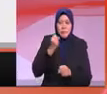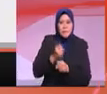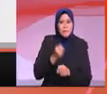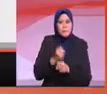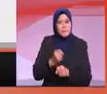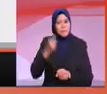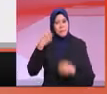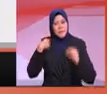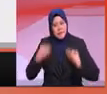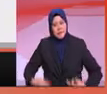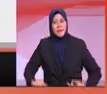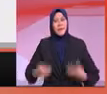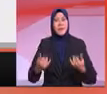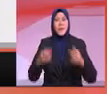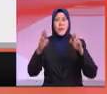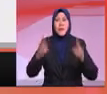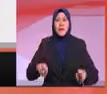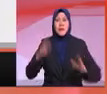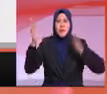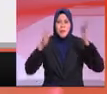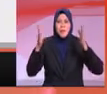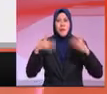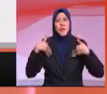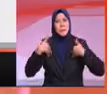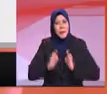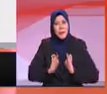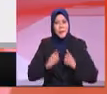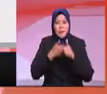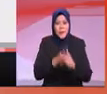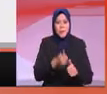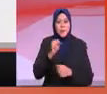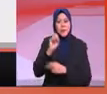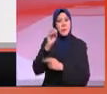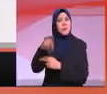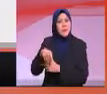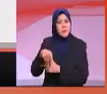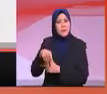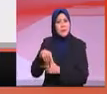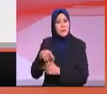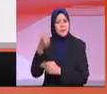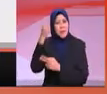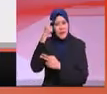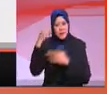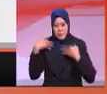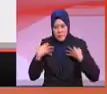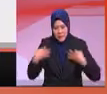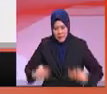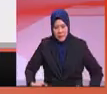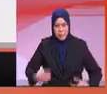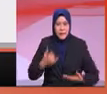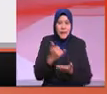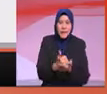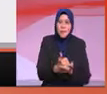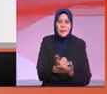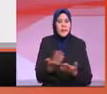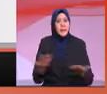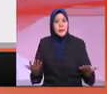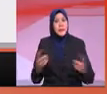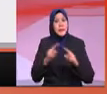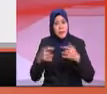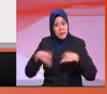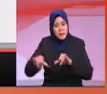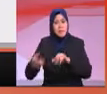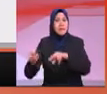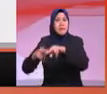Dan juga rakyat Malaysia pun dah lesu untuk patuh kepada SOP contohnya, dari segi mental dan fizikal. Tapi peperangan masih